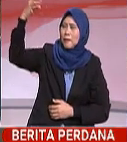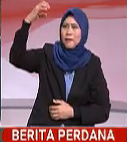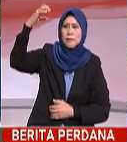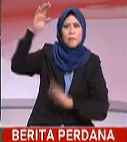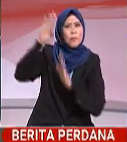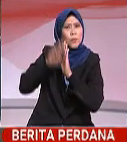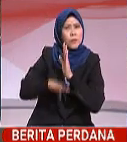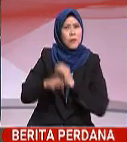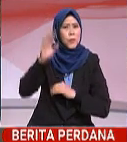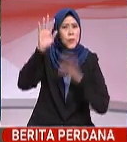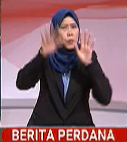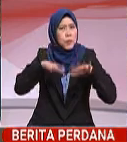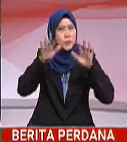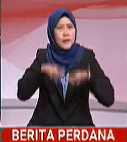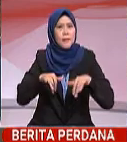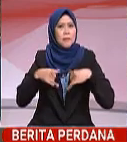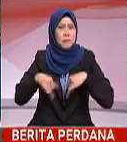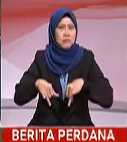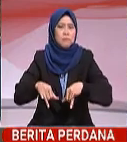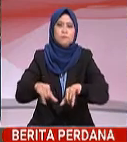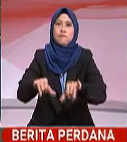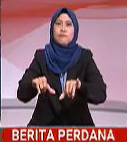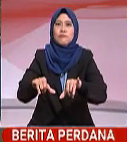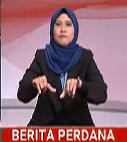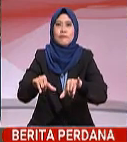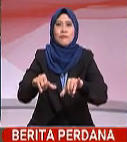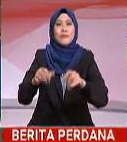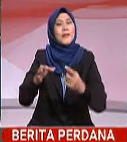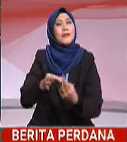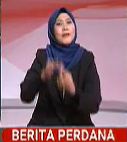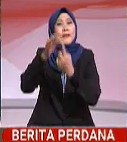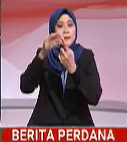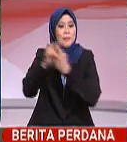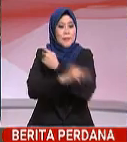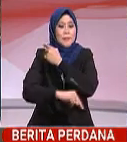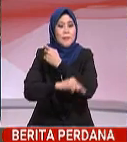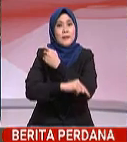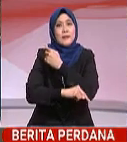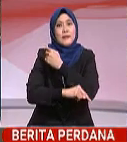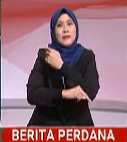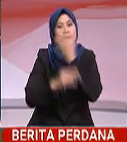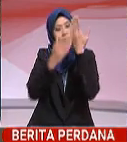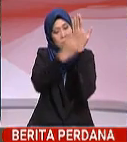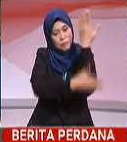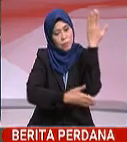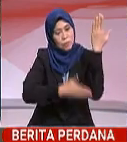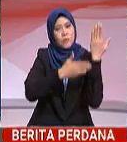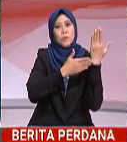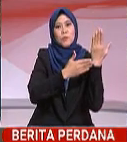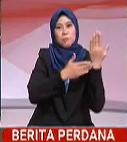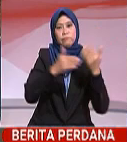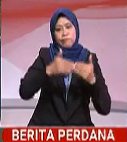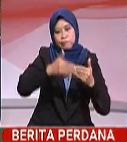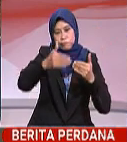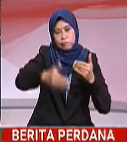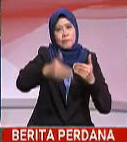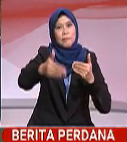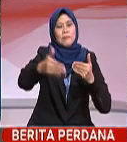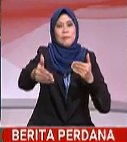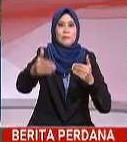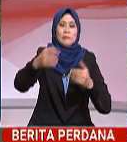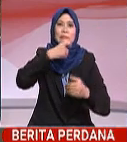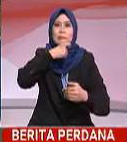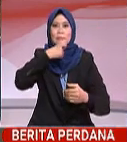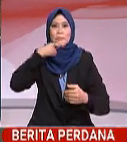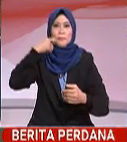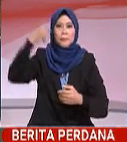kurang hujan ini dijangka akan berterusan terutamanya bagi negeri-negeri di sekitar Semenanjung untuk beberapa hari lagi. Oleh